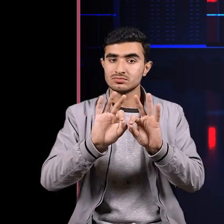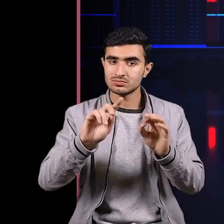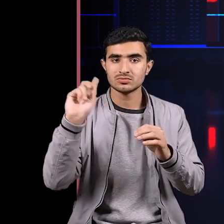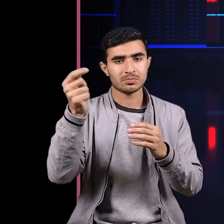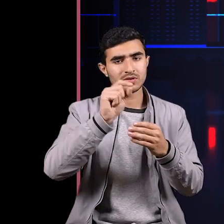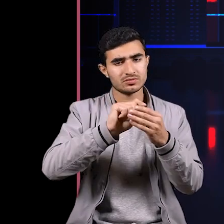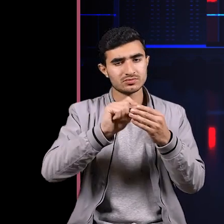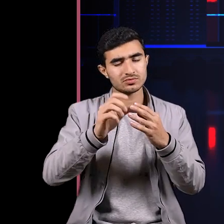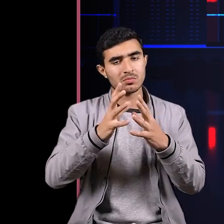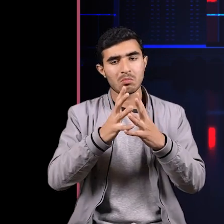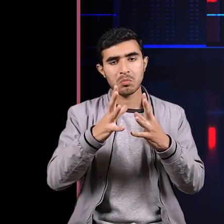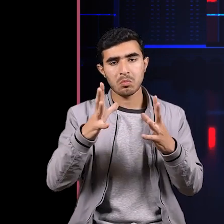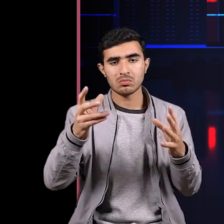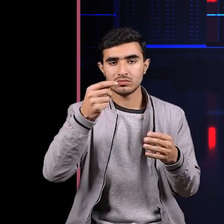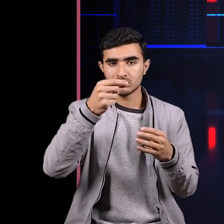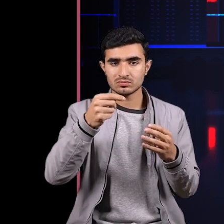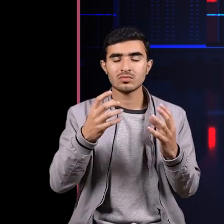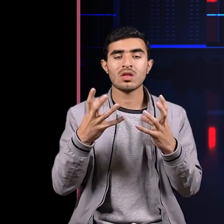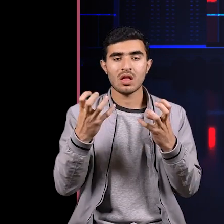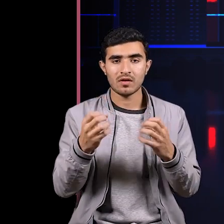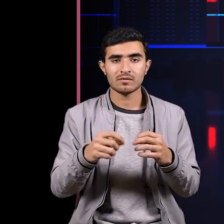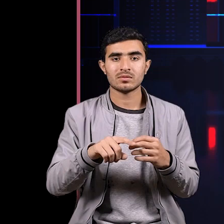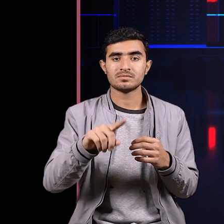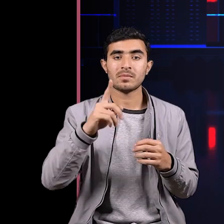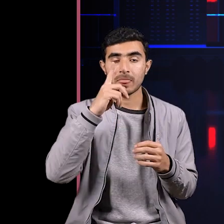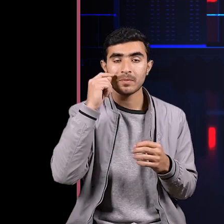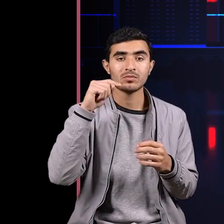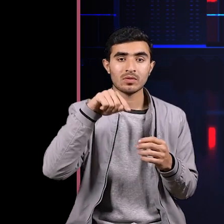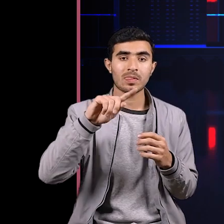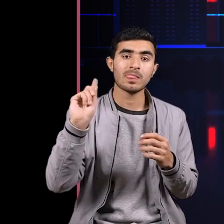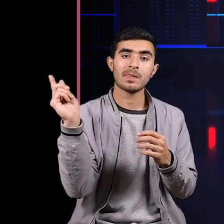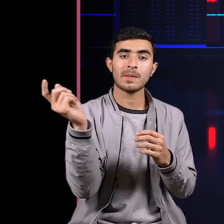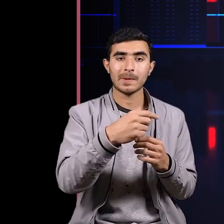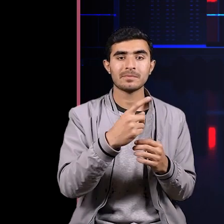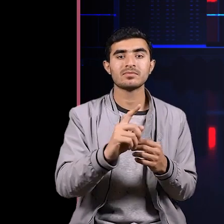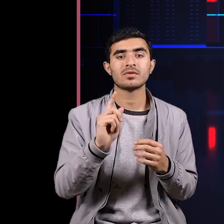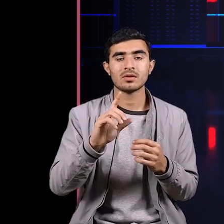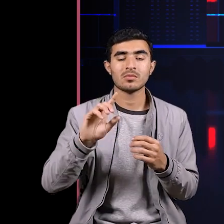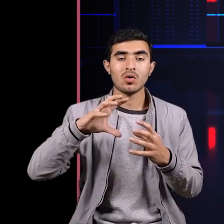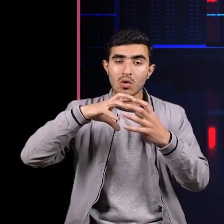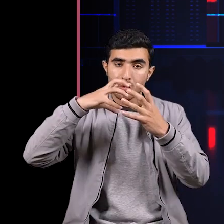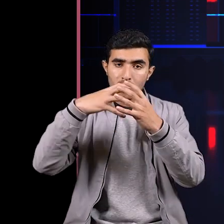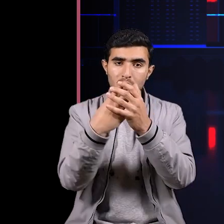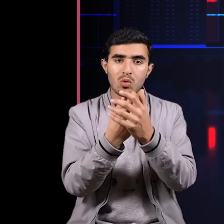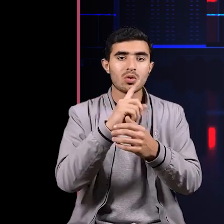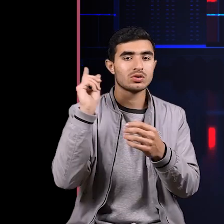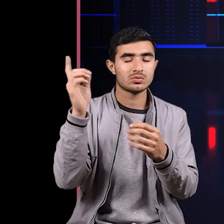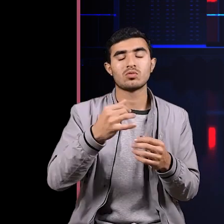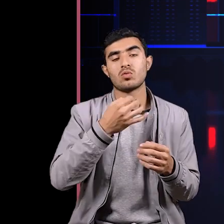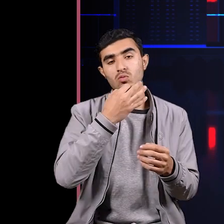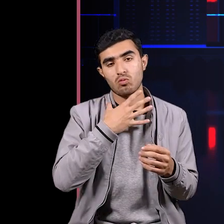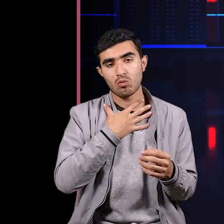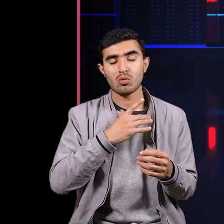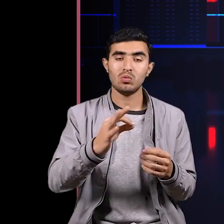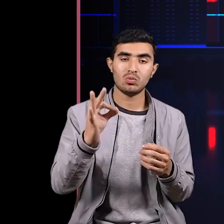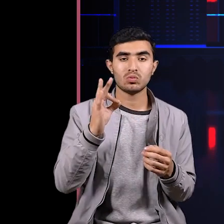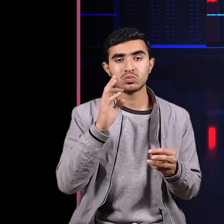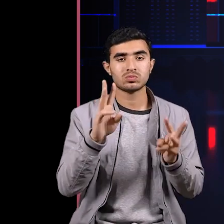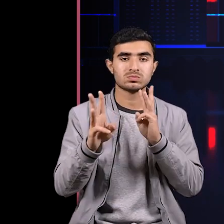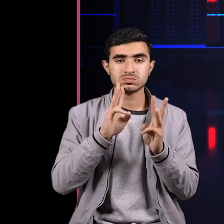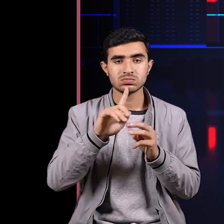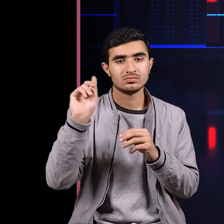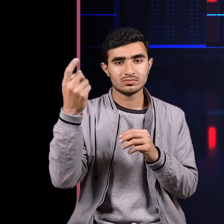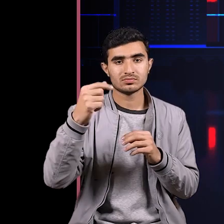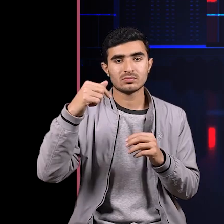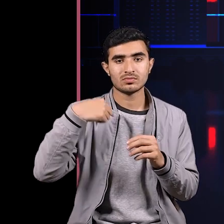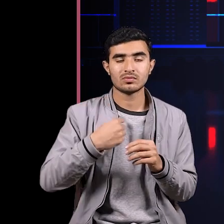नाम लिखें कि सिंध के कौन से बड़े बड़े तारीख दान रहे हैं, सिंध के कौन से बड़े बड़े शायर रहे हैं, वो सारे लोग जिनको दुनिया मानती है। अब